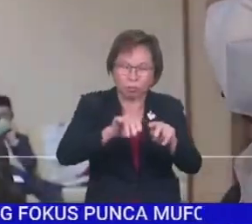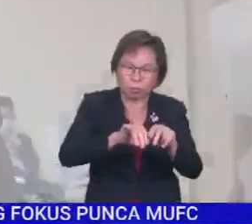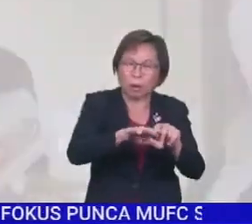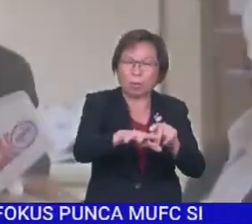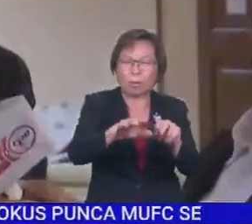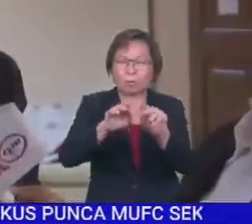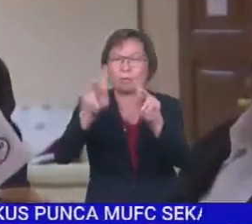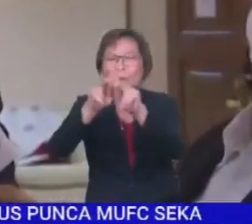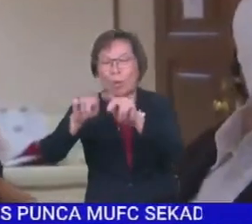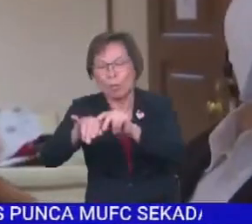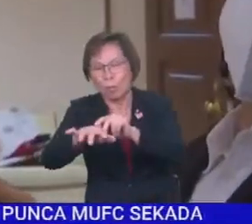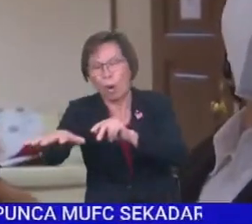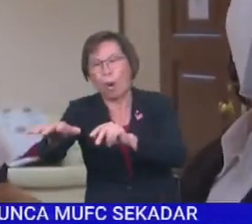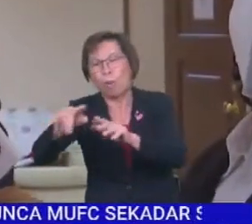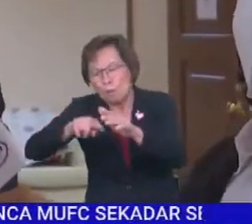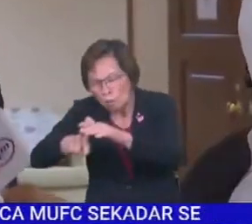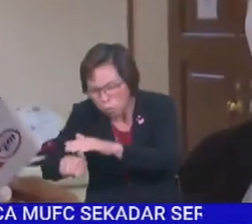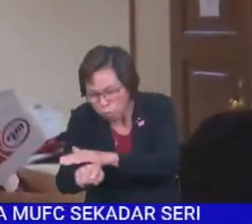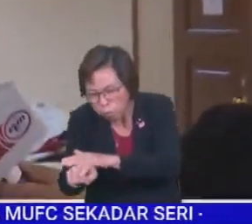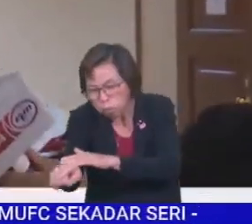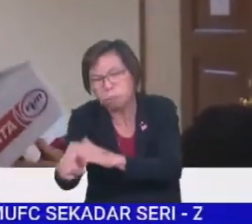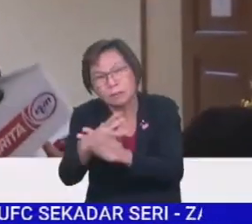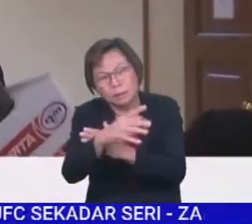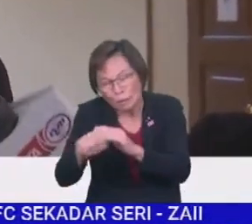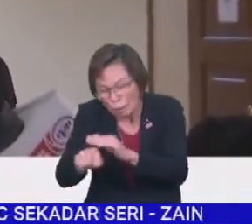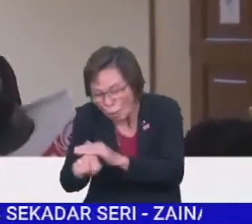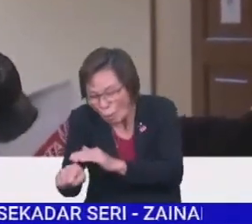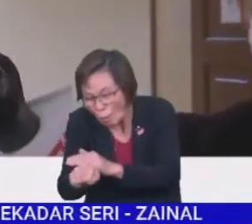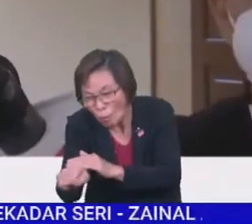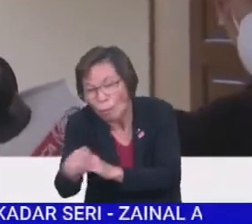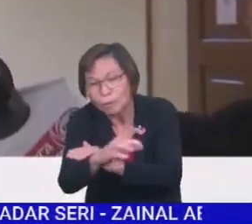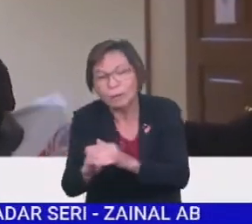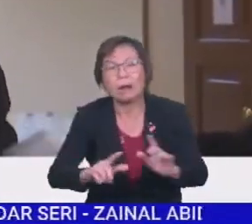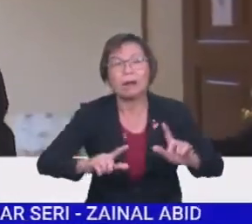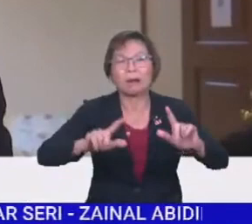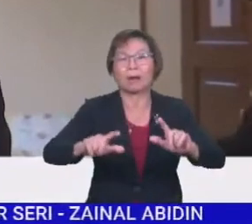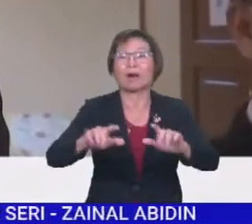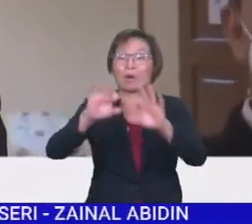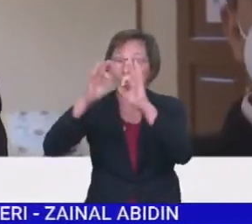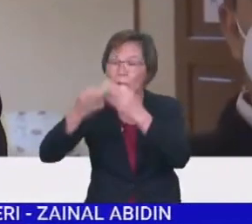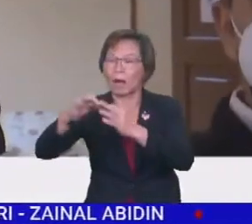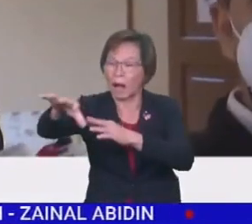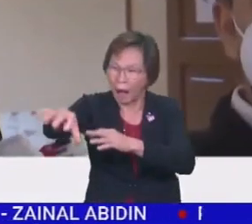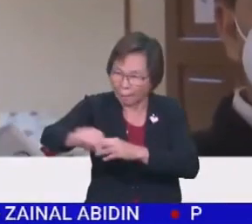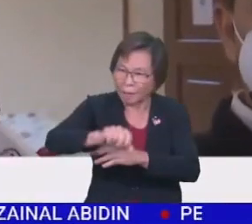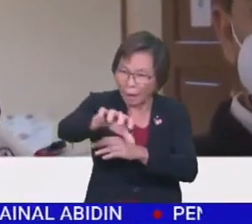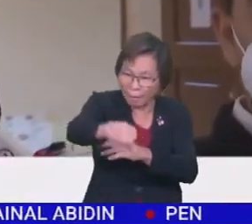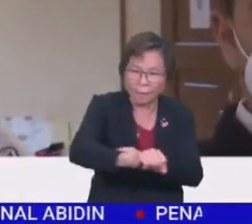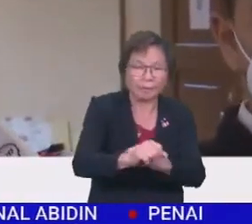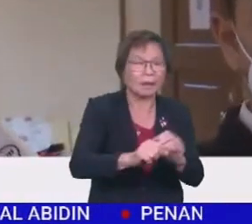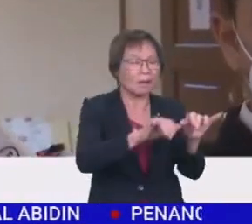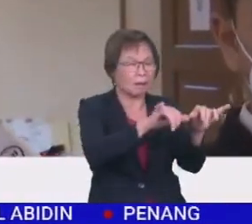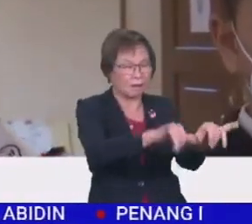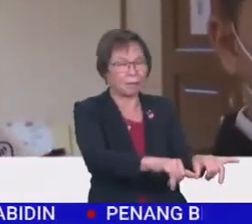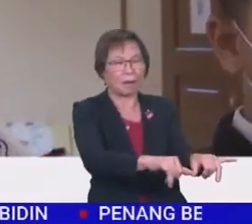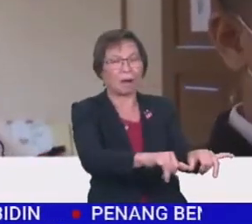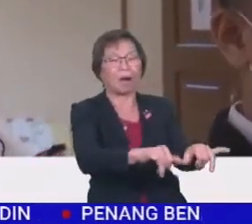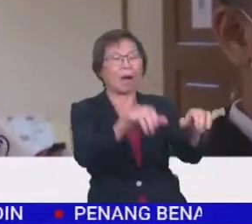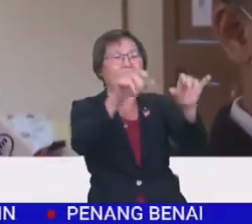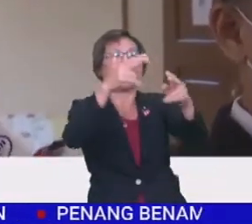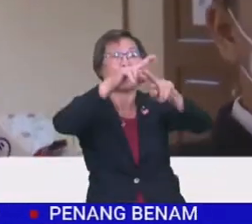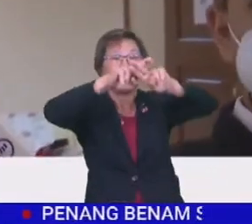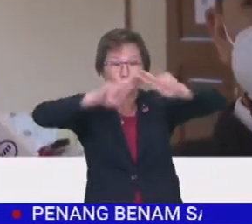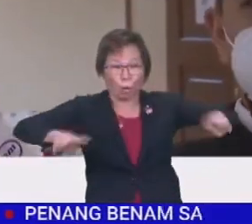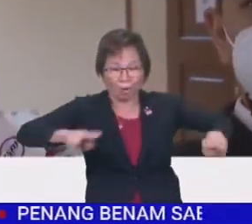kawasan pendalaman. Jadi keluarga ini turut akan diambil dan ditempatkan di suatu tempat yang dinamakan sebagai quarantine station.